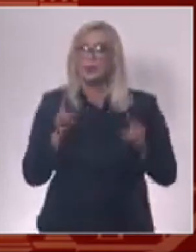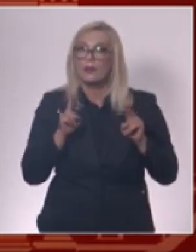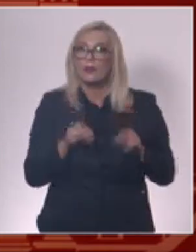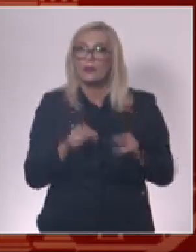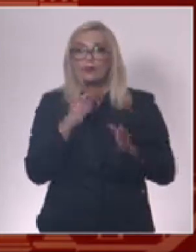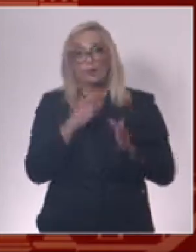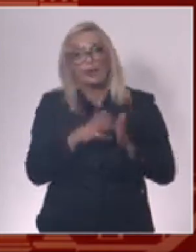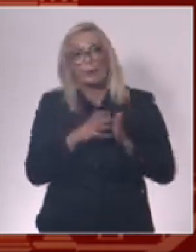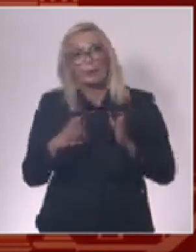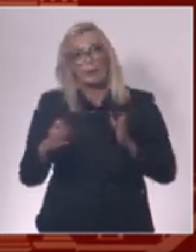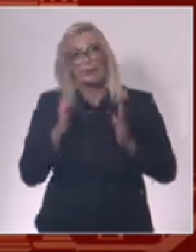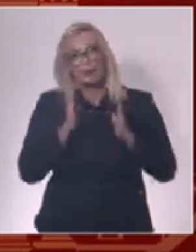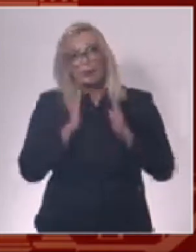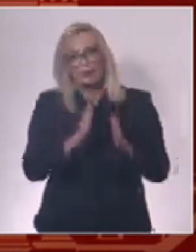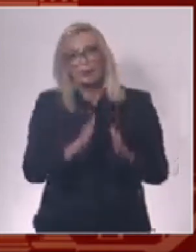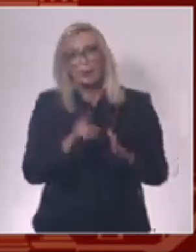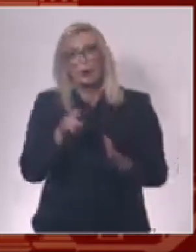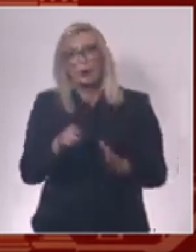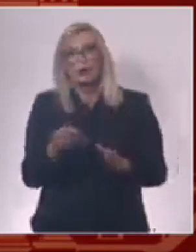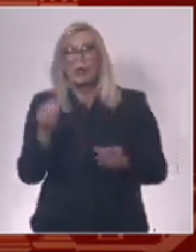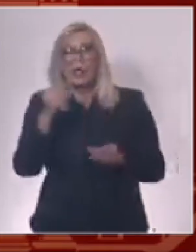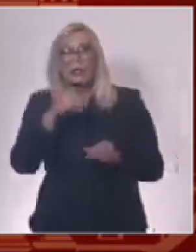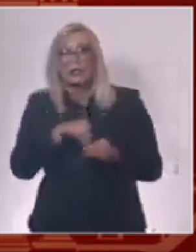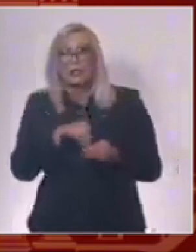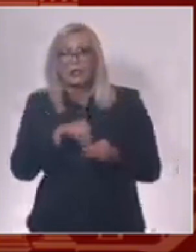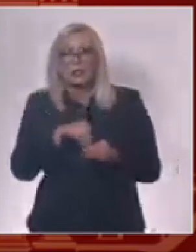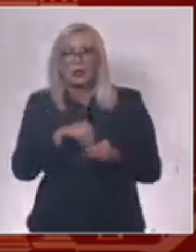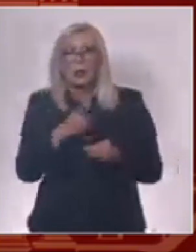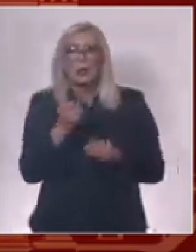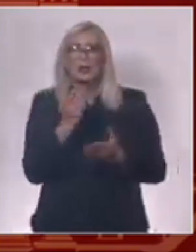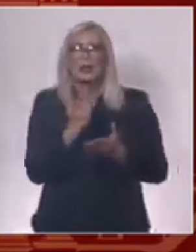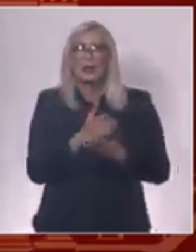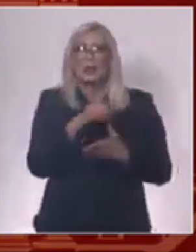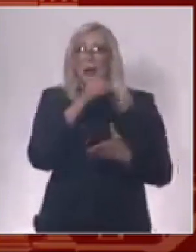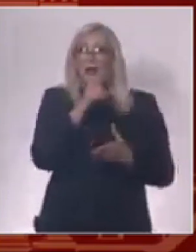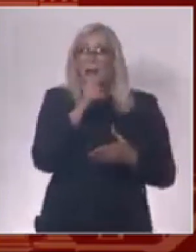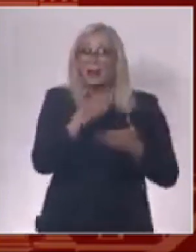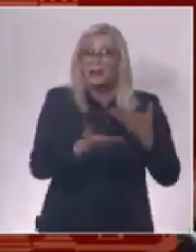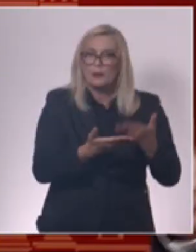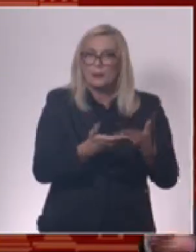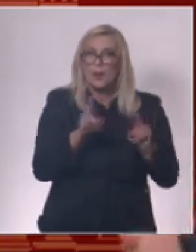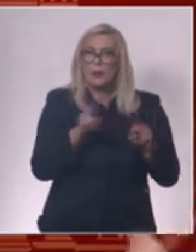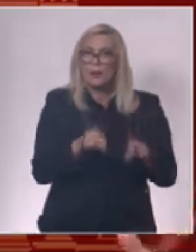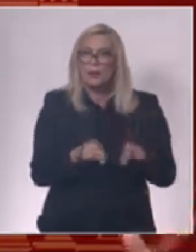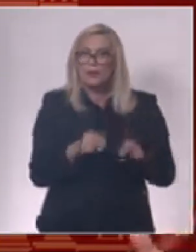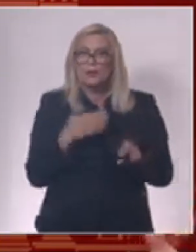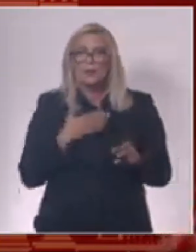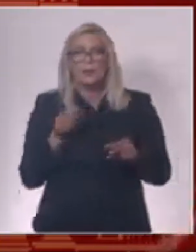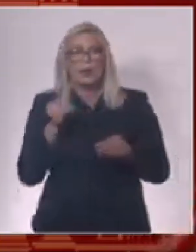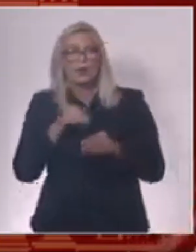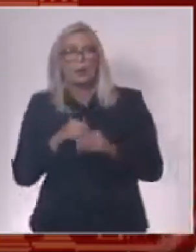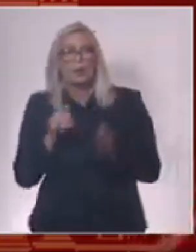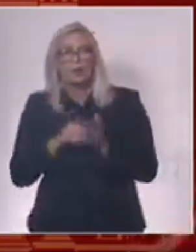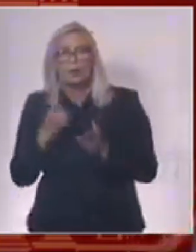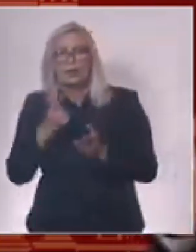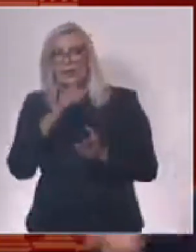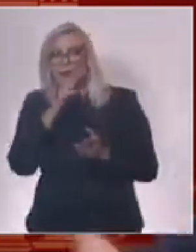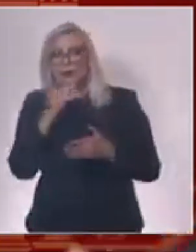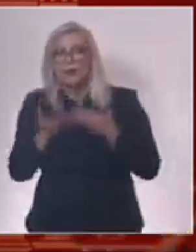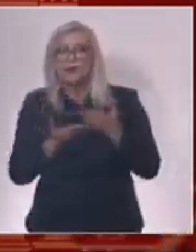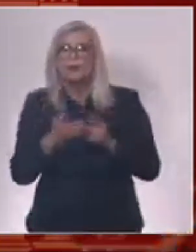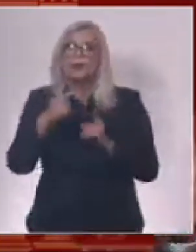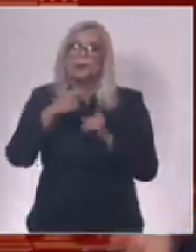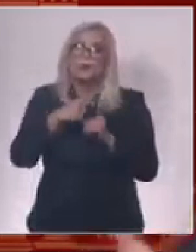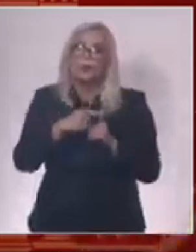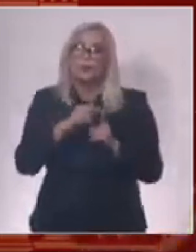да продолжиме понатаму. Овие додатоци од типот на француски предлог може да имаат додаток уште еден француски предлог